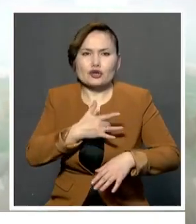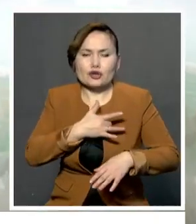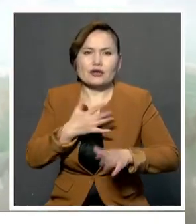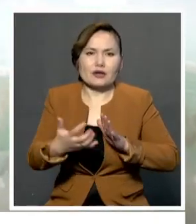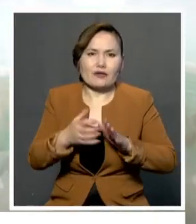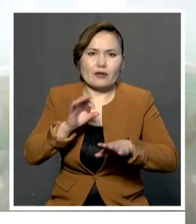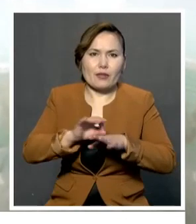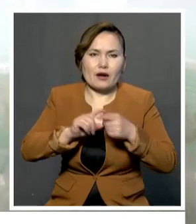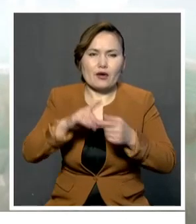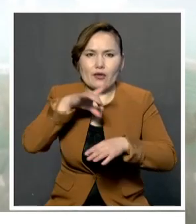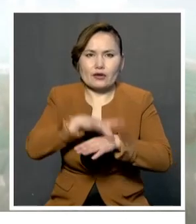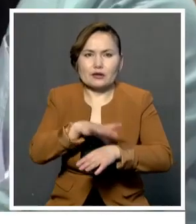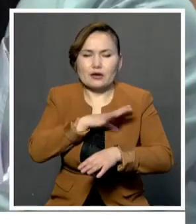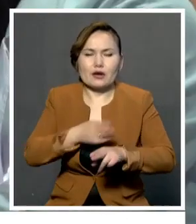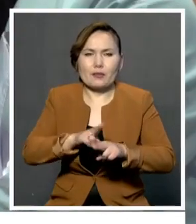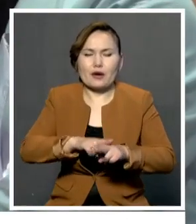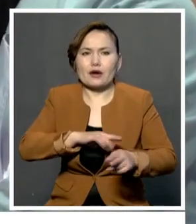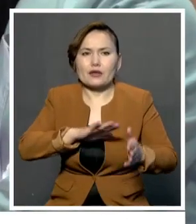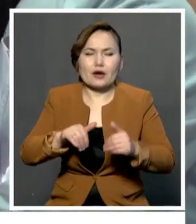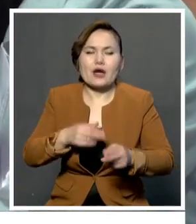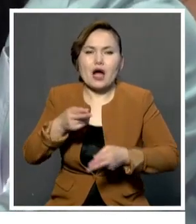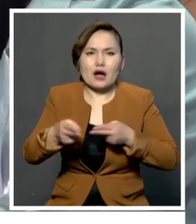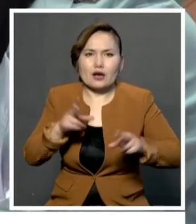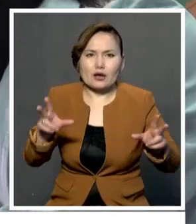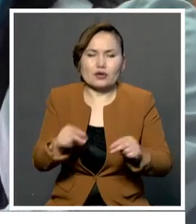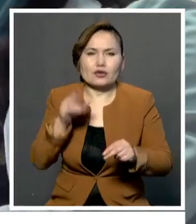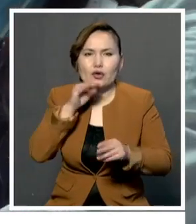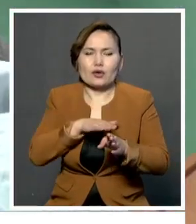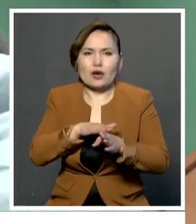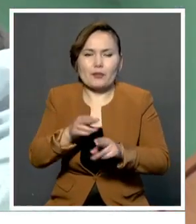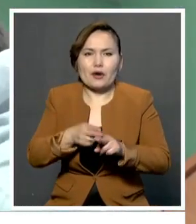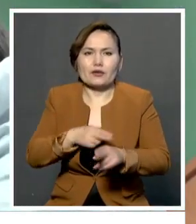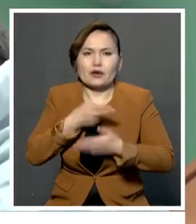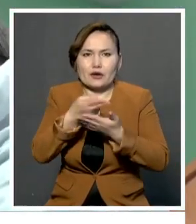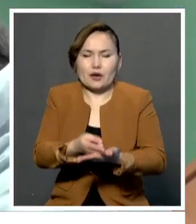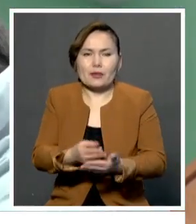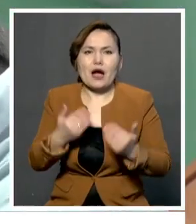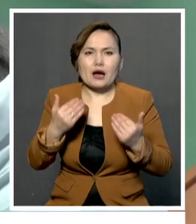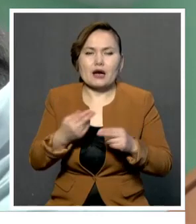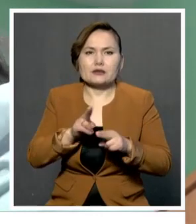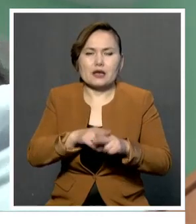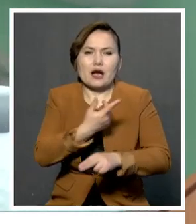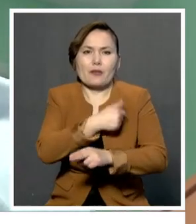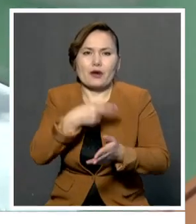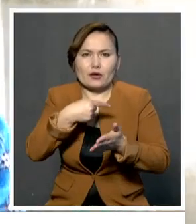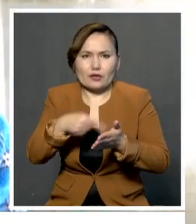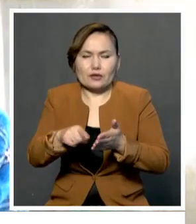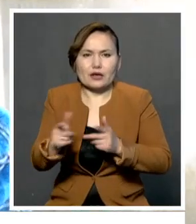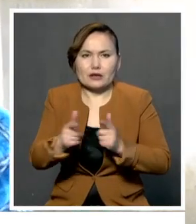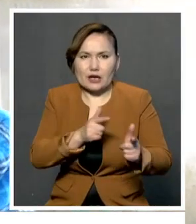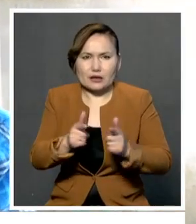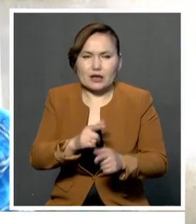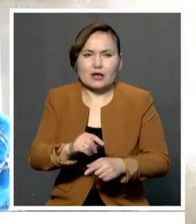ота жасалды. Барлығы сәтті өтіп, кейін 12 сағат бойы жансақтау бөлімінде ем алған науқас қазір ауруханадан шығуға дайындалуда.